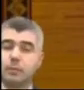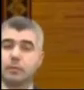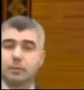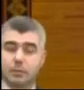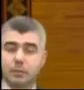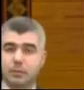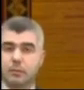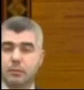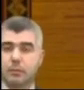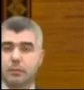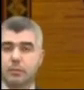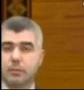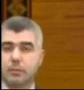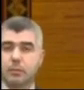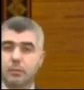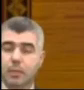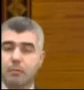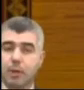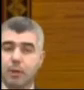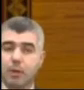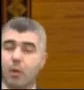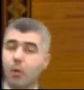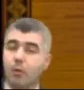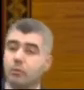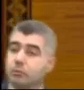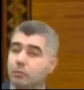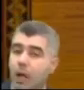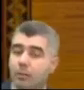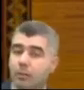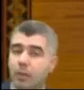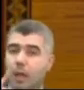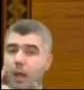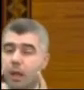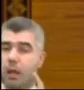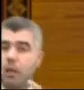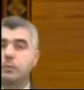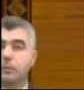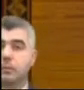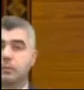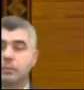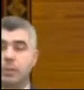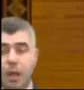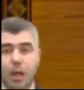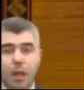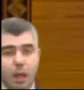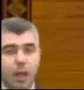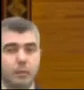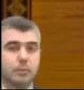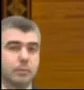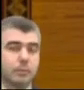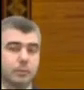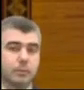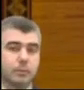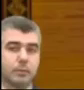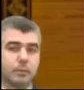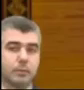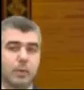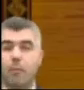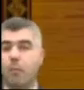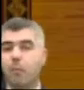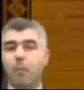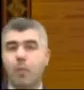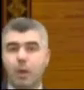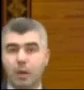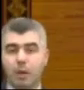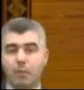نقوم بتأهيل المؤهلات والطاقات حتى يستطيعوا أن يسافروا وأن